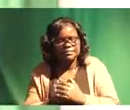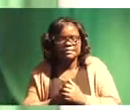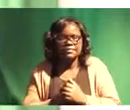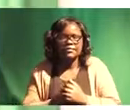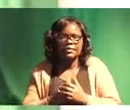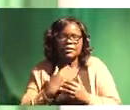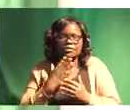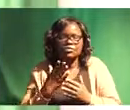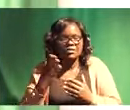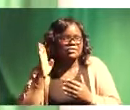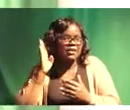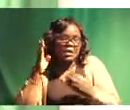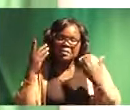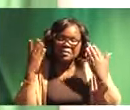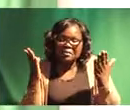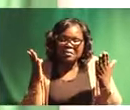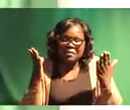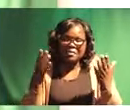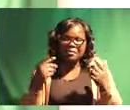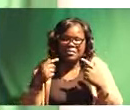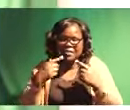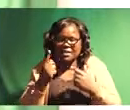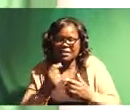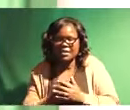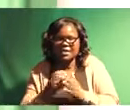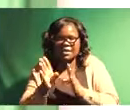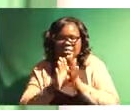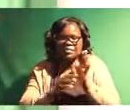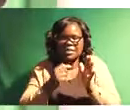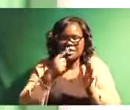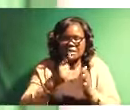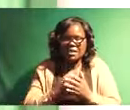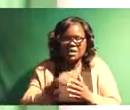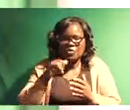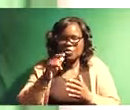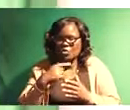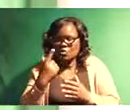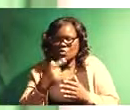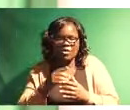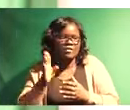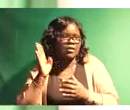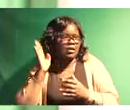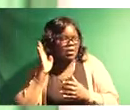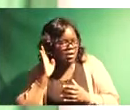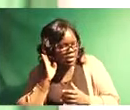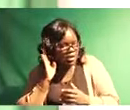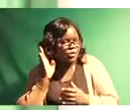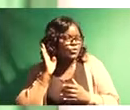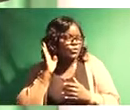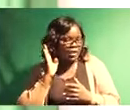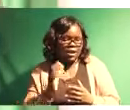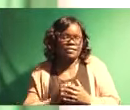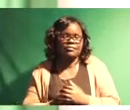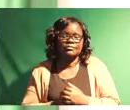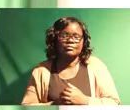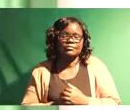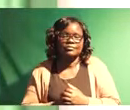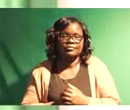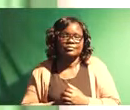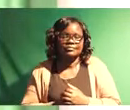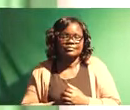Sijui kama wanasikia, ama nitasema vile Biblia inasema, na wale wako na masikio wasikie vile wananchi wamesema.